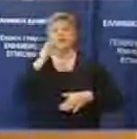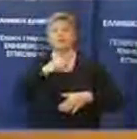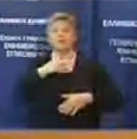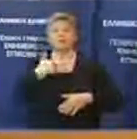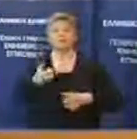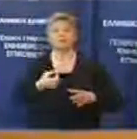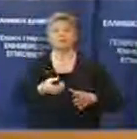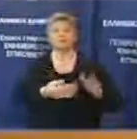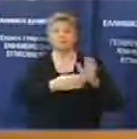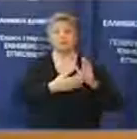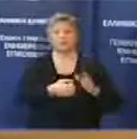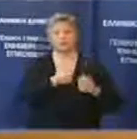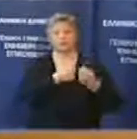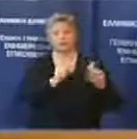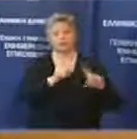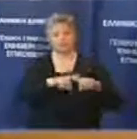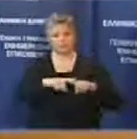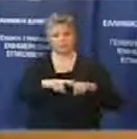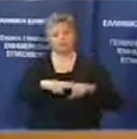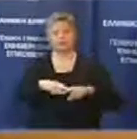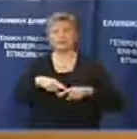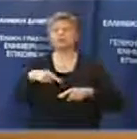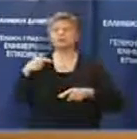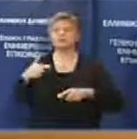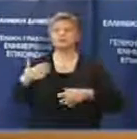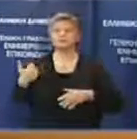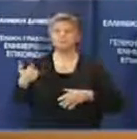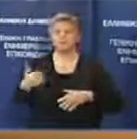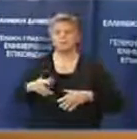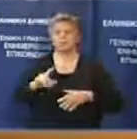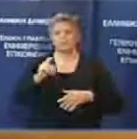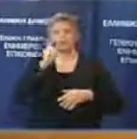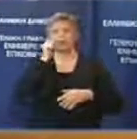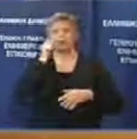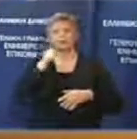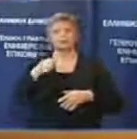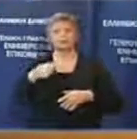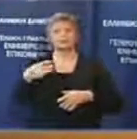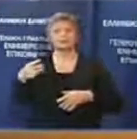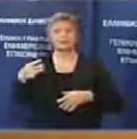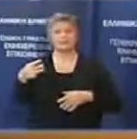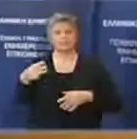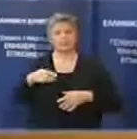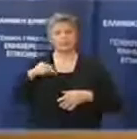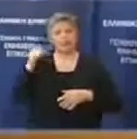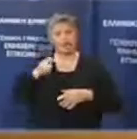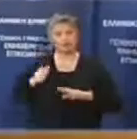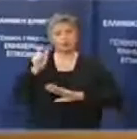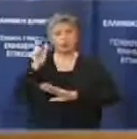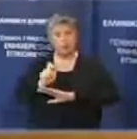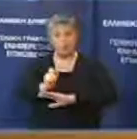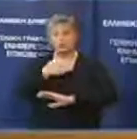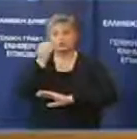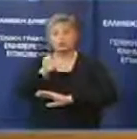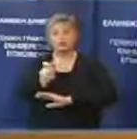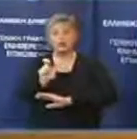από μία εβδομάδα, 2 εβδομάδες περίπου, στην Σλοβακική Πράβδα ανέφερε και εκείνος την πρώην Ιουγκοσλαβική Δημοκρατία της Μακεδονίας με το